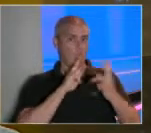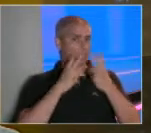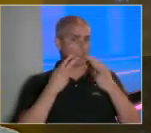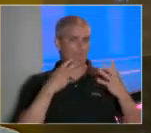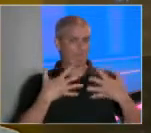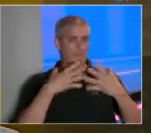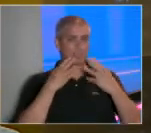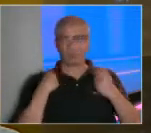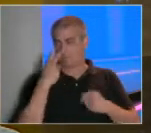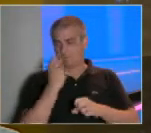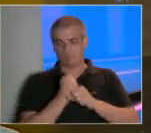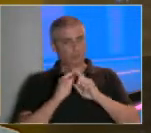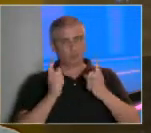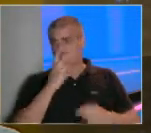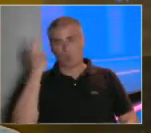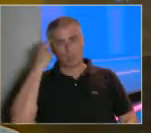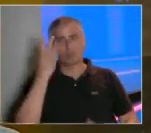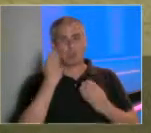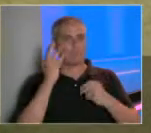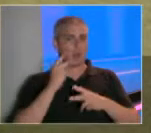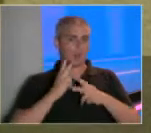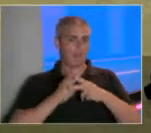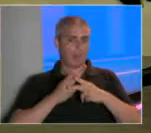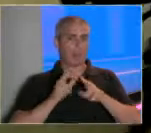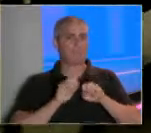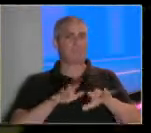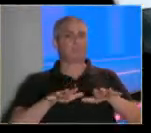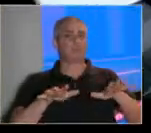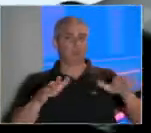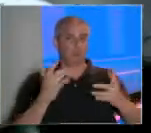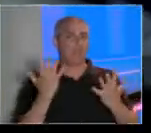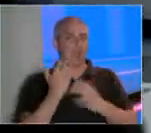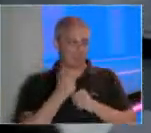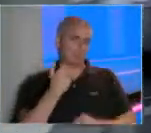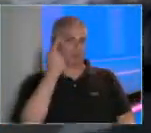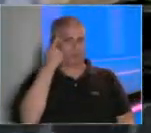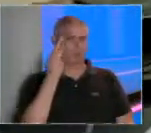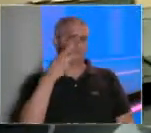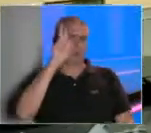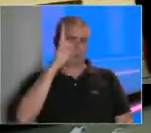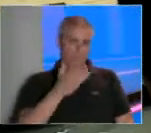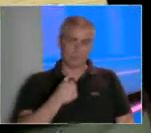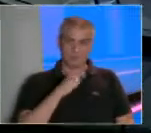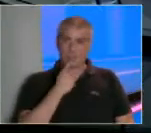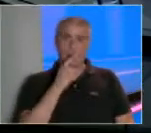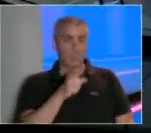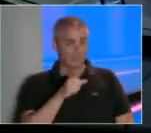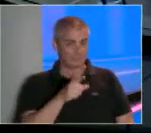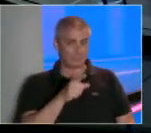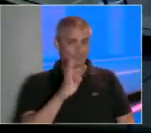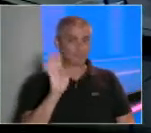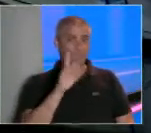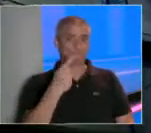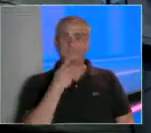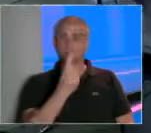השונה, אז לא ידעו כל כך הרבה על נגיף הקורונה ועל ההתפשטות שלו, איך הוא עובד, היום יודעים יותר דברים. אני יכול לומר לך שנתניהו